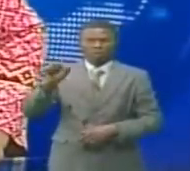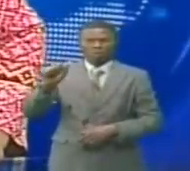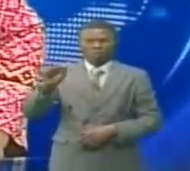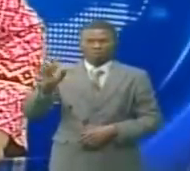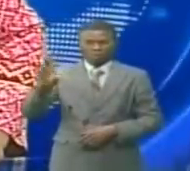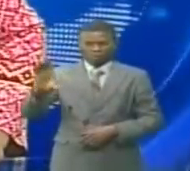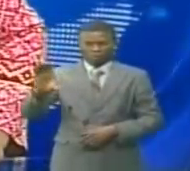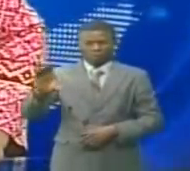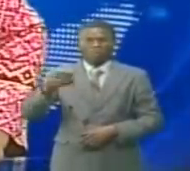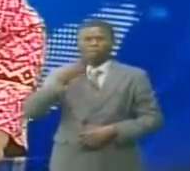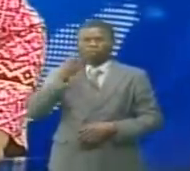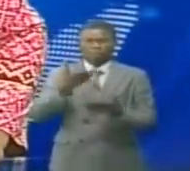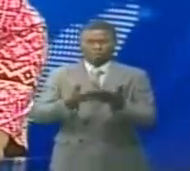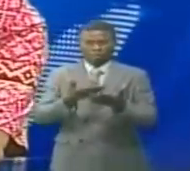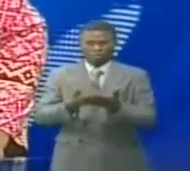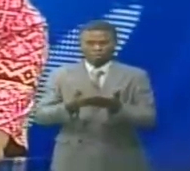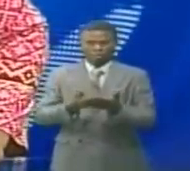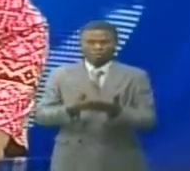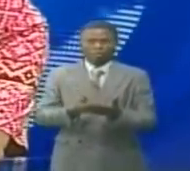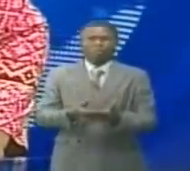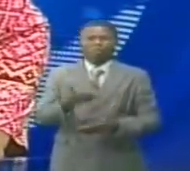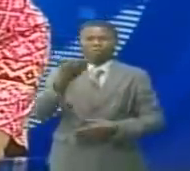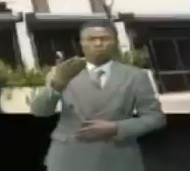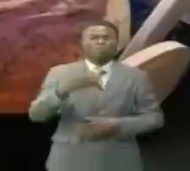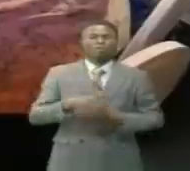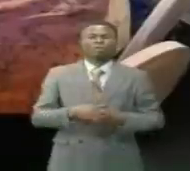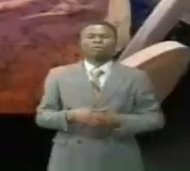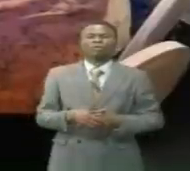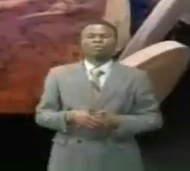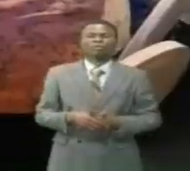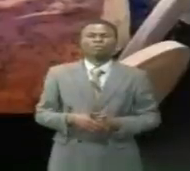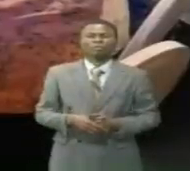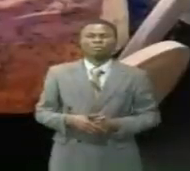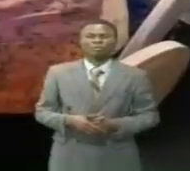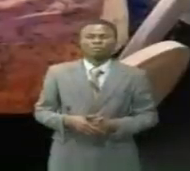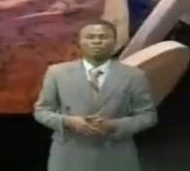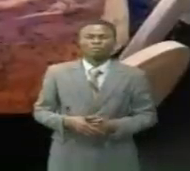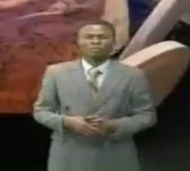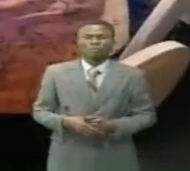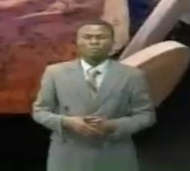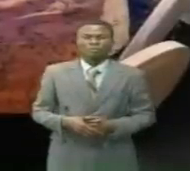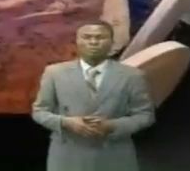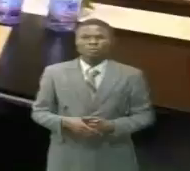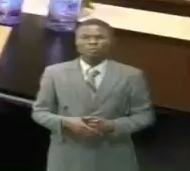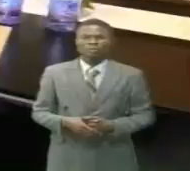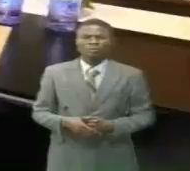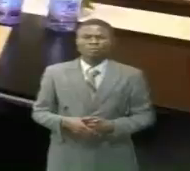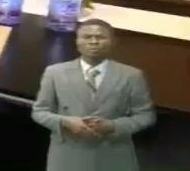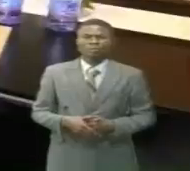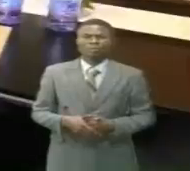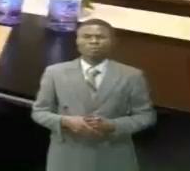Paka, Didier, merci, Sueka, ont signé ce reportage. 15% de la population mondiale